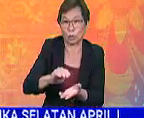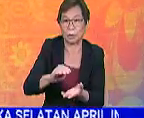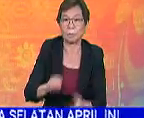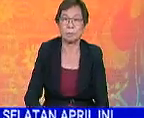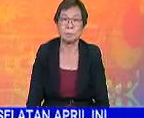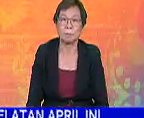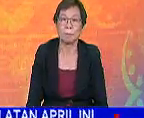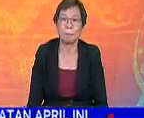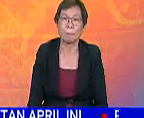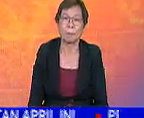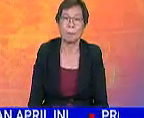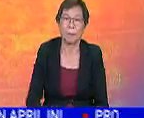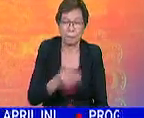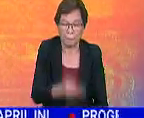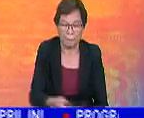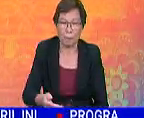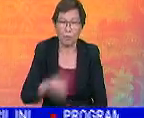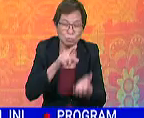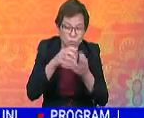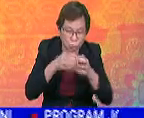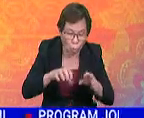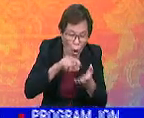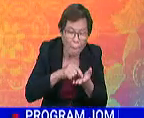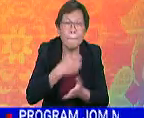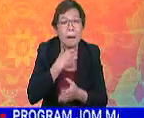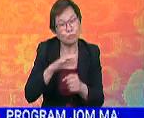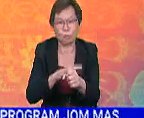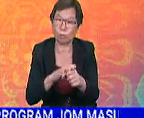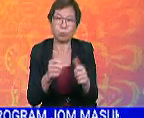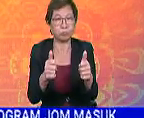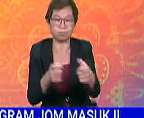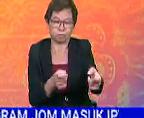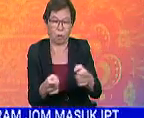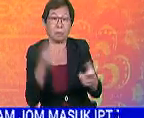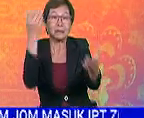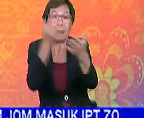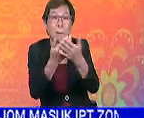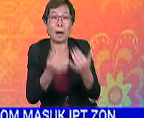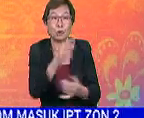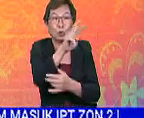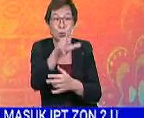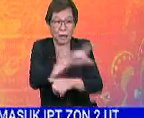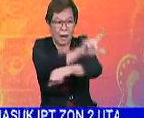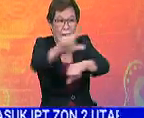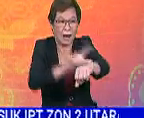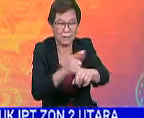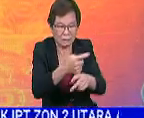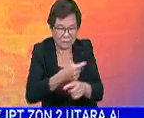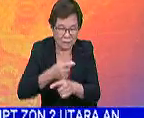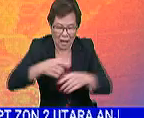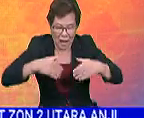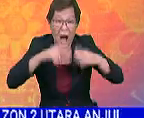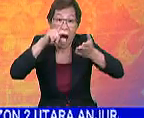kes bekalan telur ayam di Perak mencukupi dan terkawal sehingga kini terdapat 23 ladang ternakan ayam